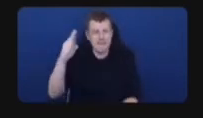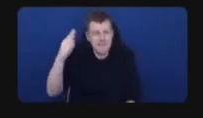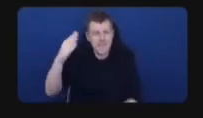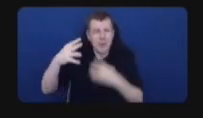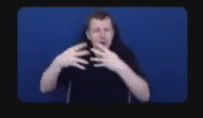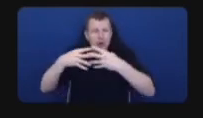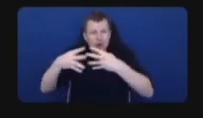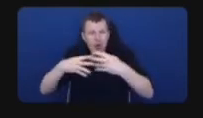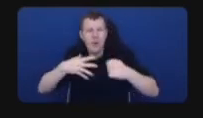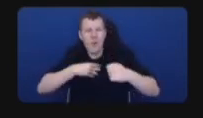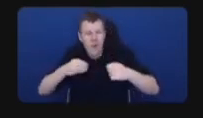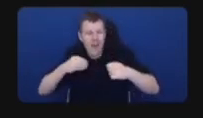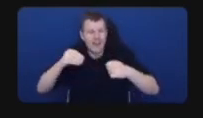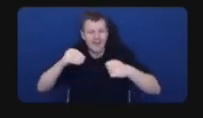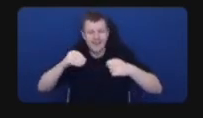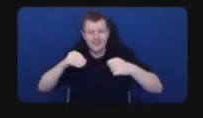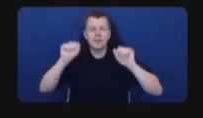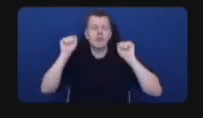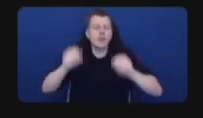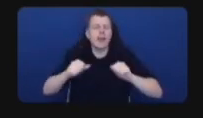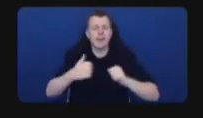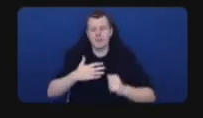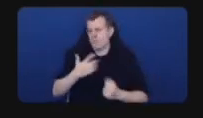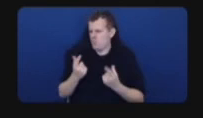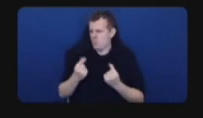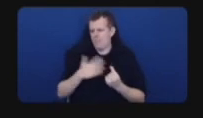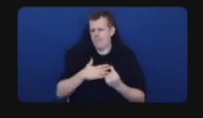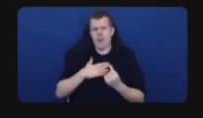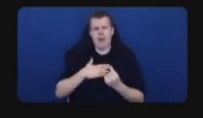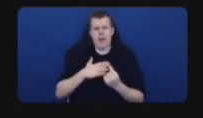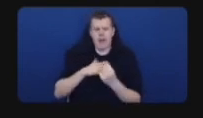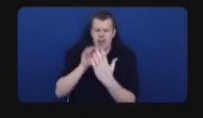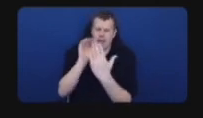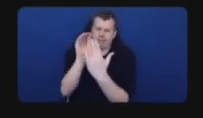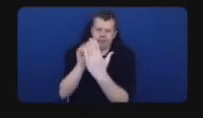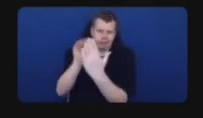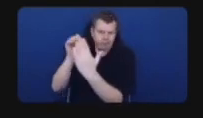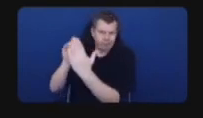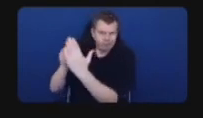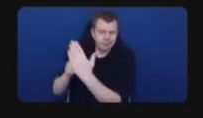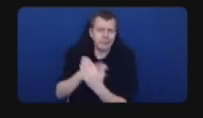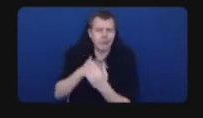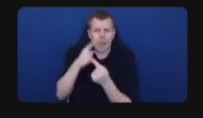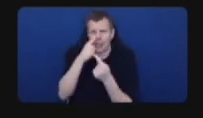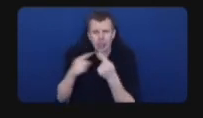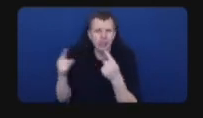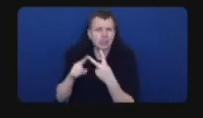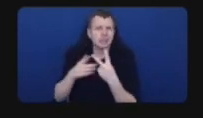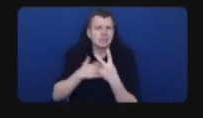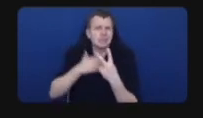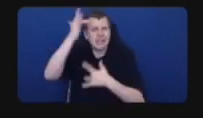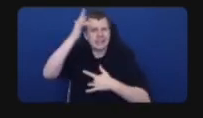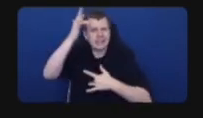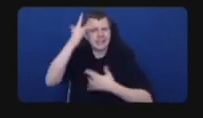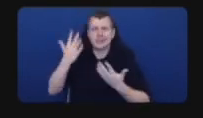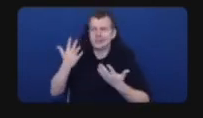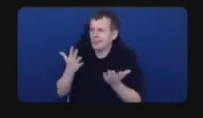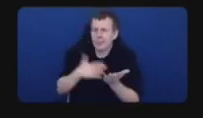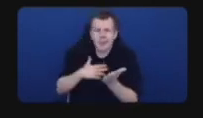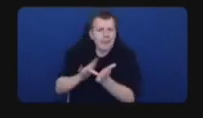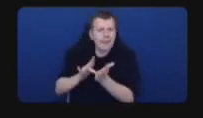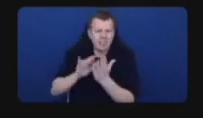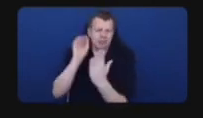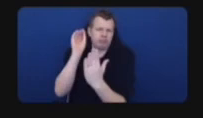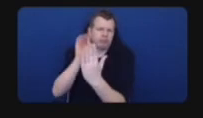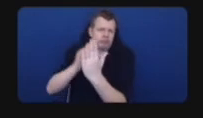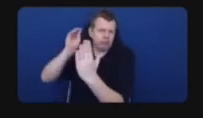们可以提供另外一个信息一个工具，就是这个健康信息卡片。而且健康信息卡片呢，可以写